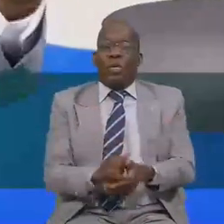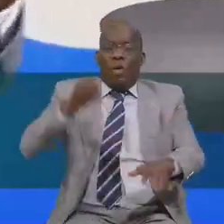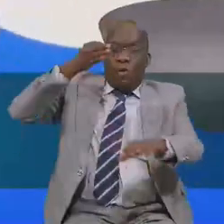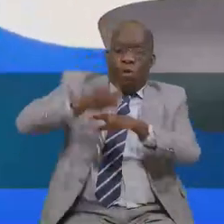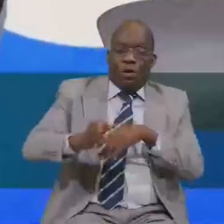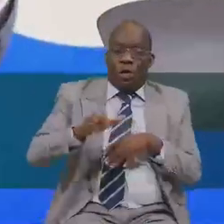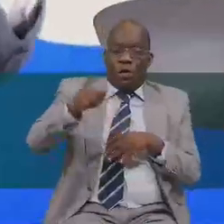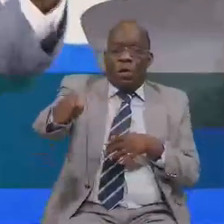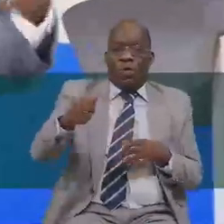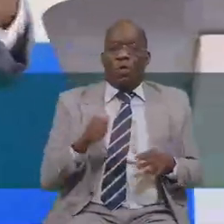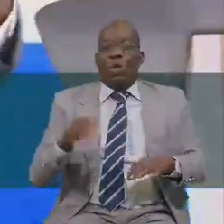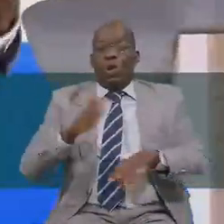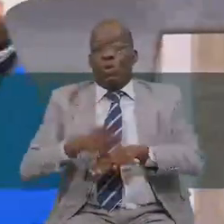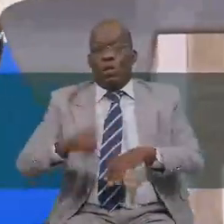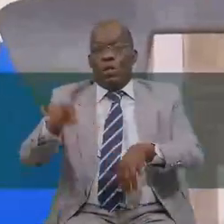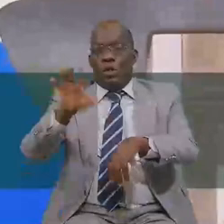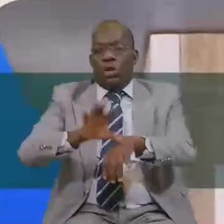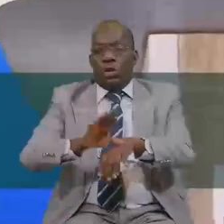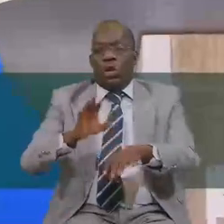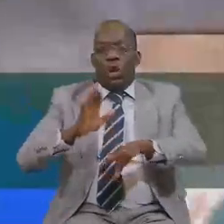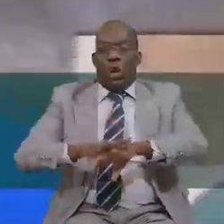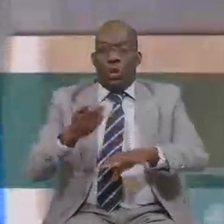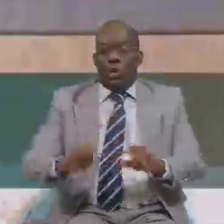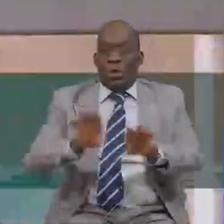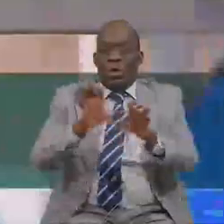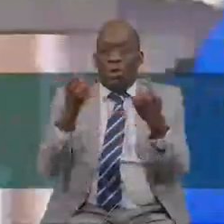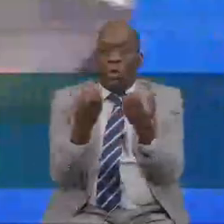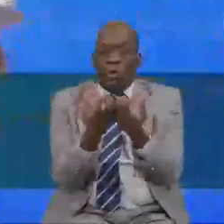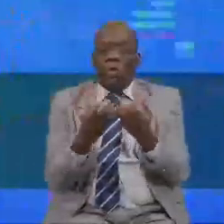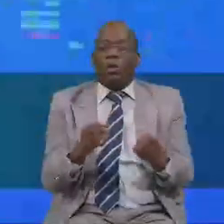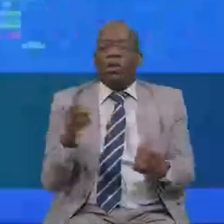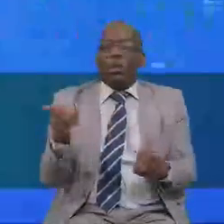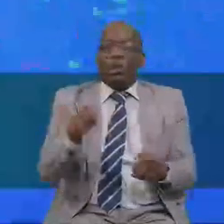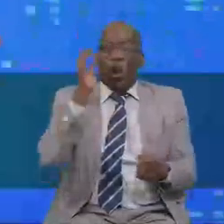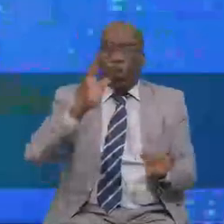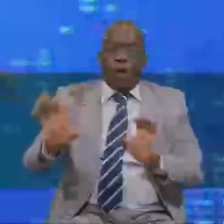à l'église, à la communauté, et ils font tout.